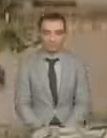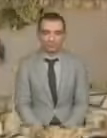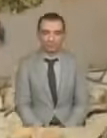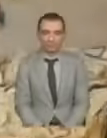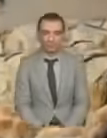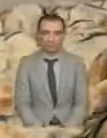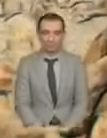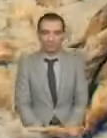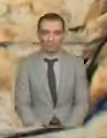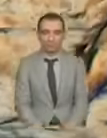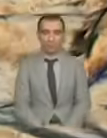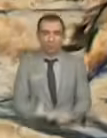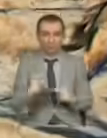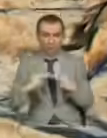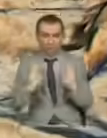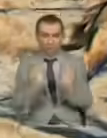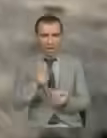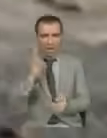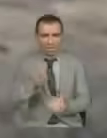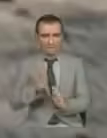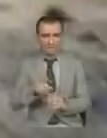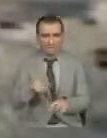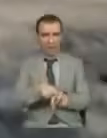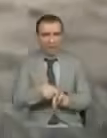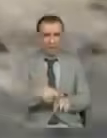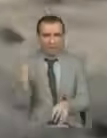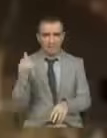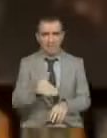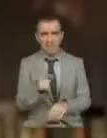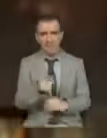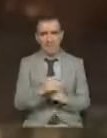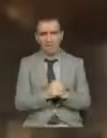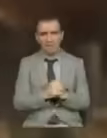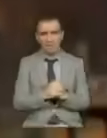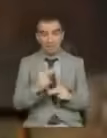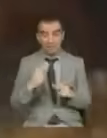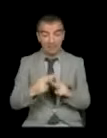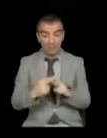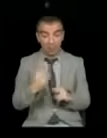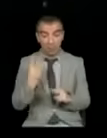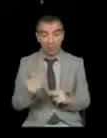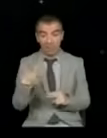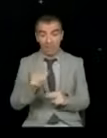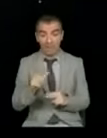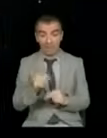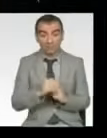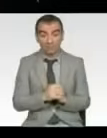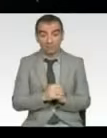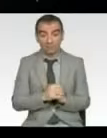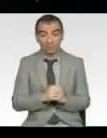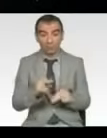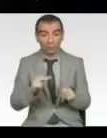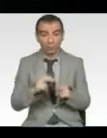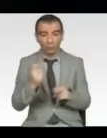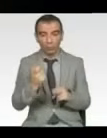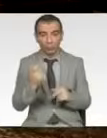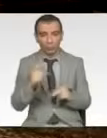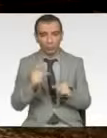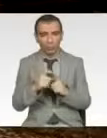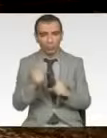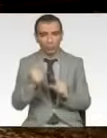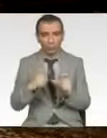Dünyanın en hızlı atı geldi. Ulak atı olacaksın. Daha hızlı olmalısın. Kudüs'ten